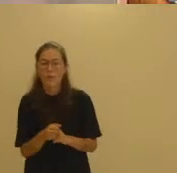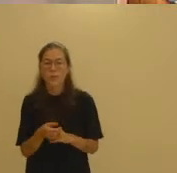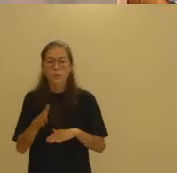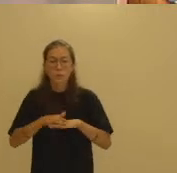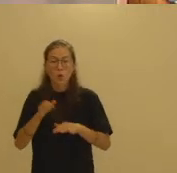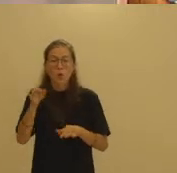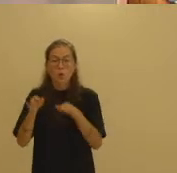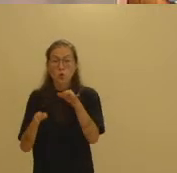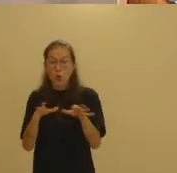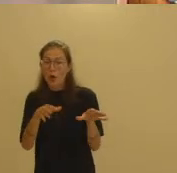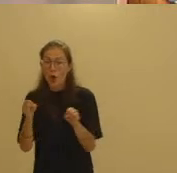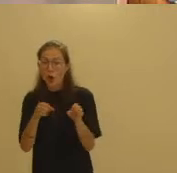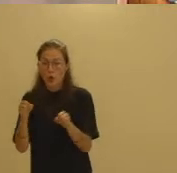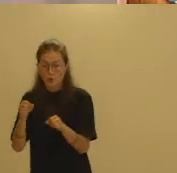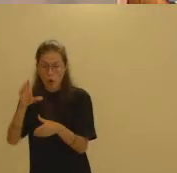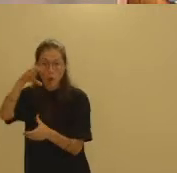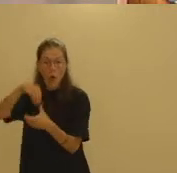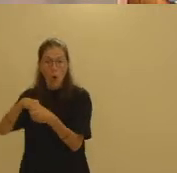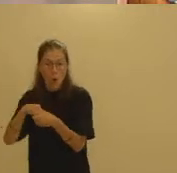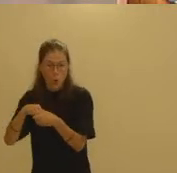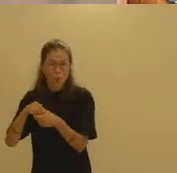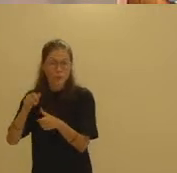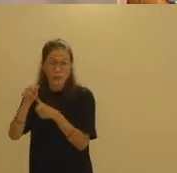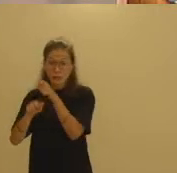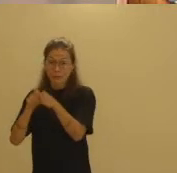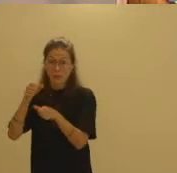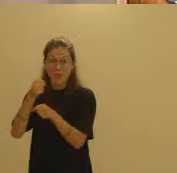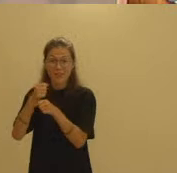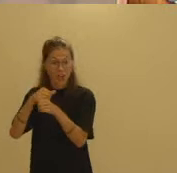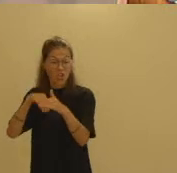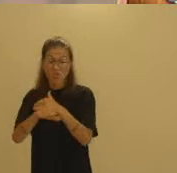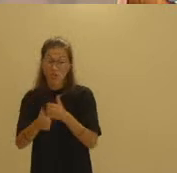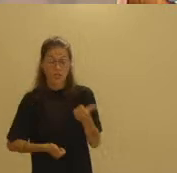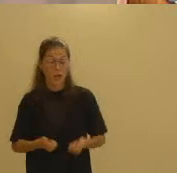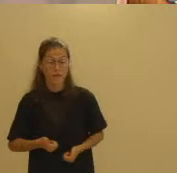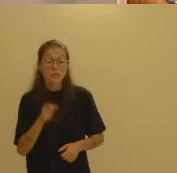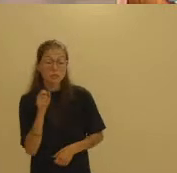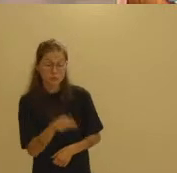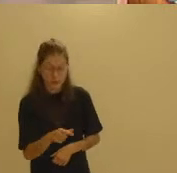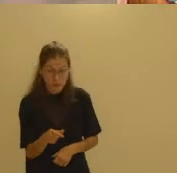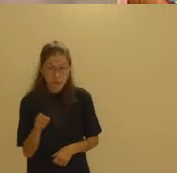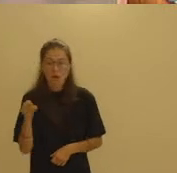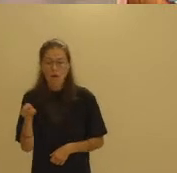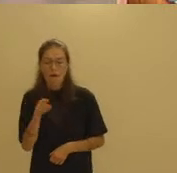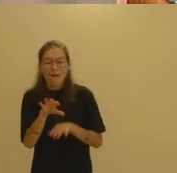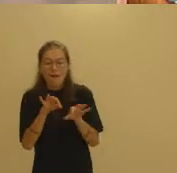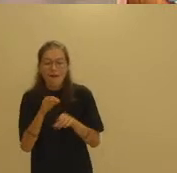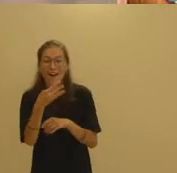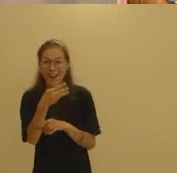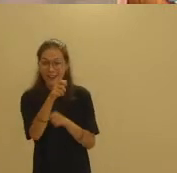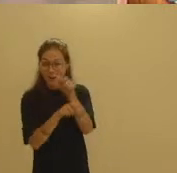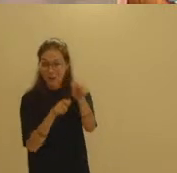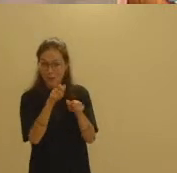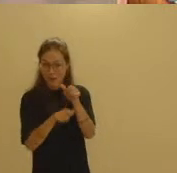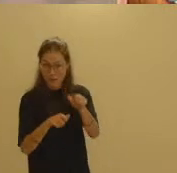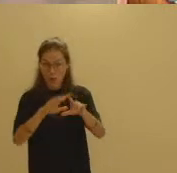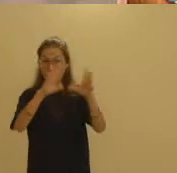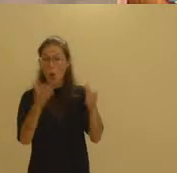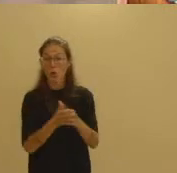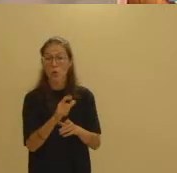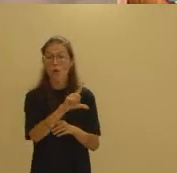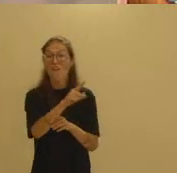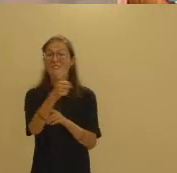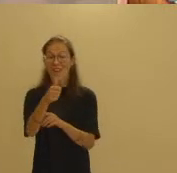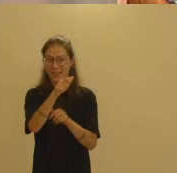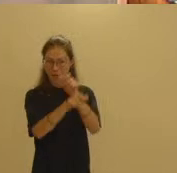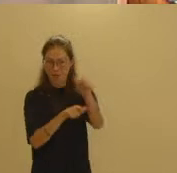deux élus et des directrices des services concernés, a examiné 4 candidatures sélectionnées sur 21 postulantes